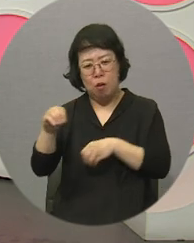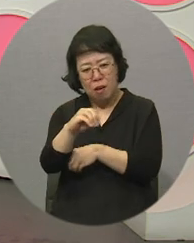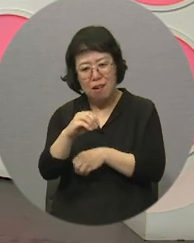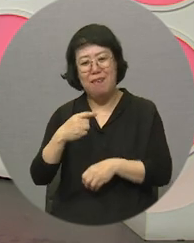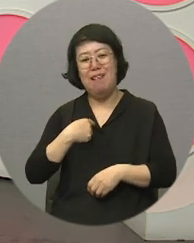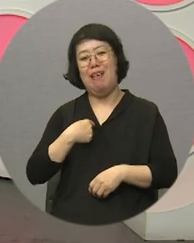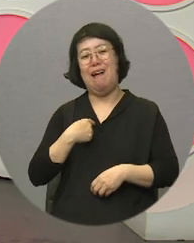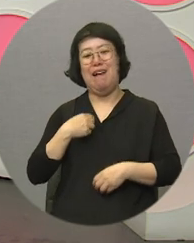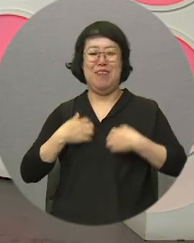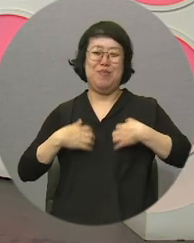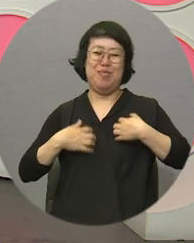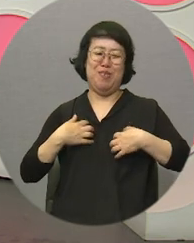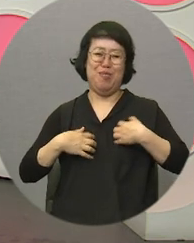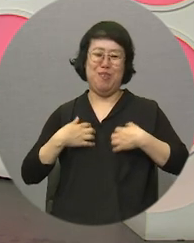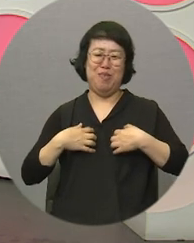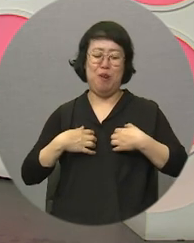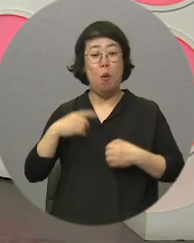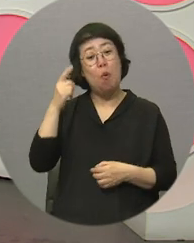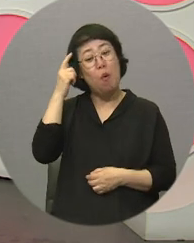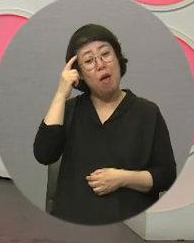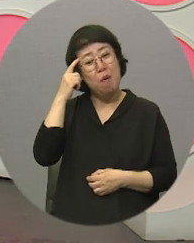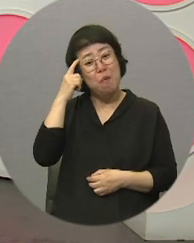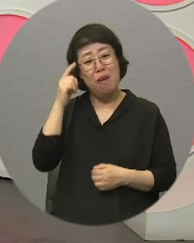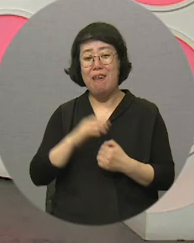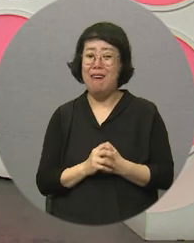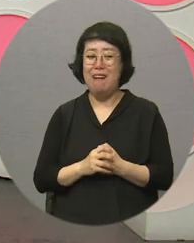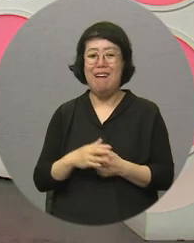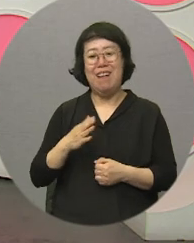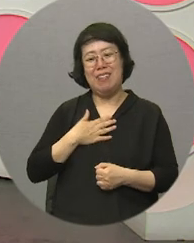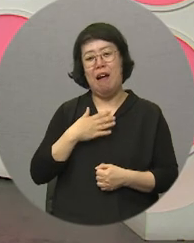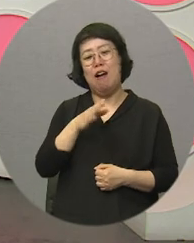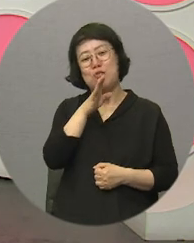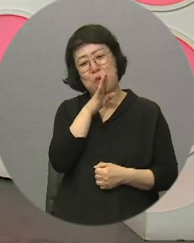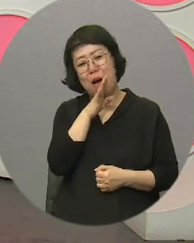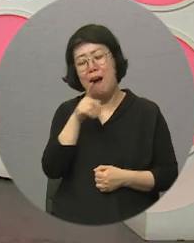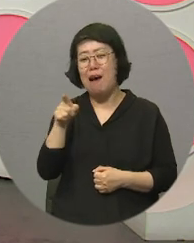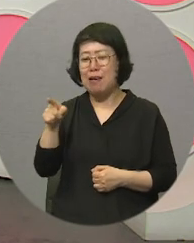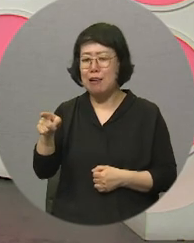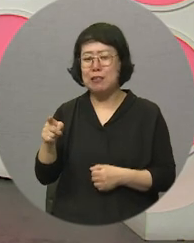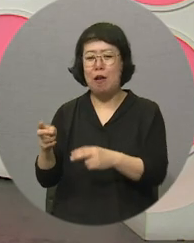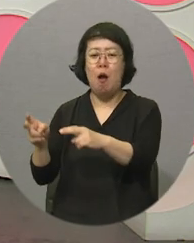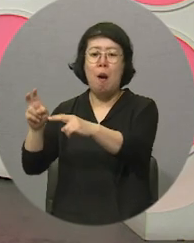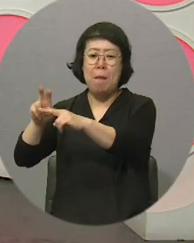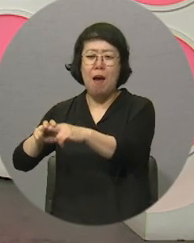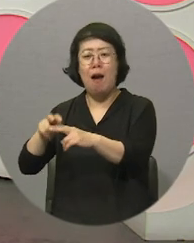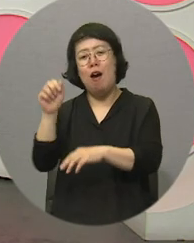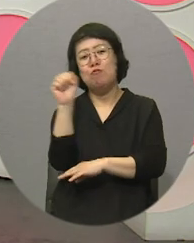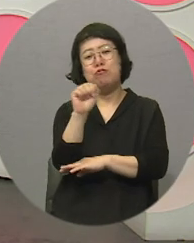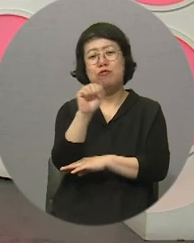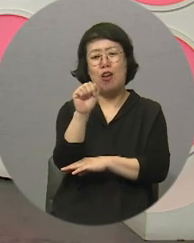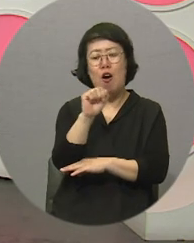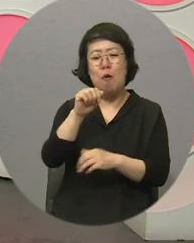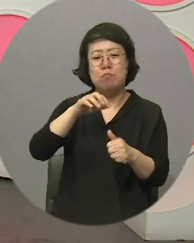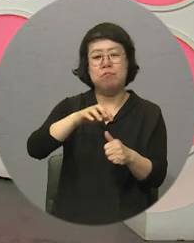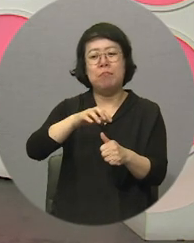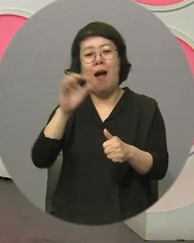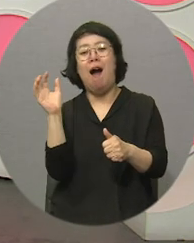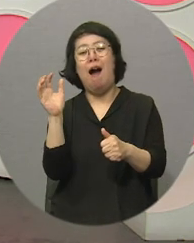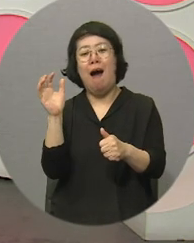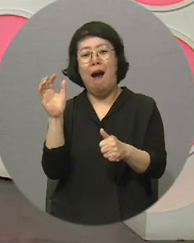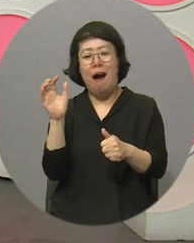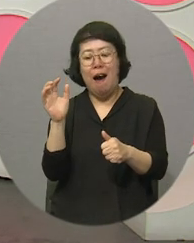저였습니다. 아, 나는 진짜 너무 좋아. 이제 당신 태워주지 않아도 되잖아. 라고 말을